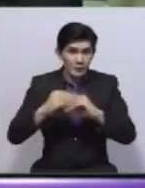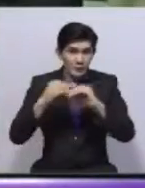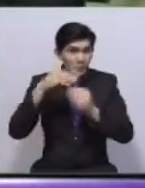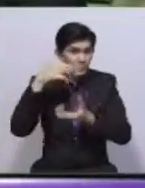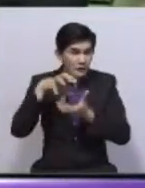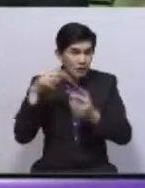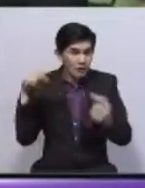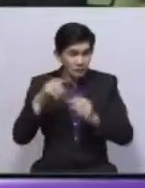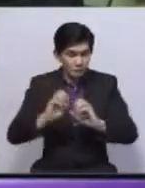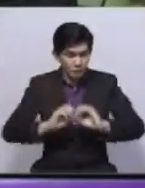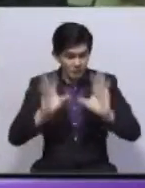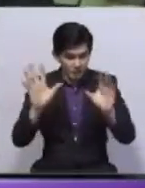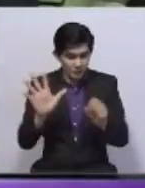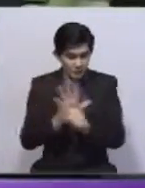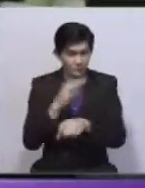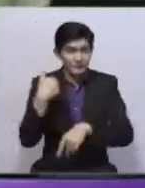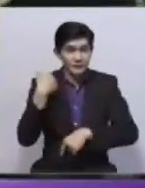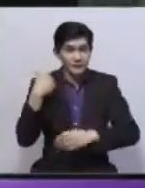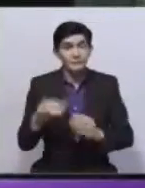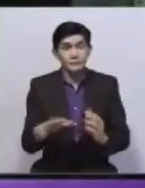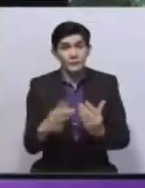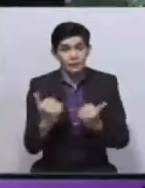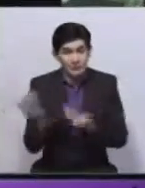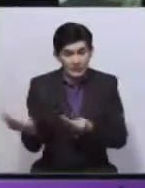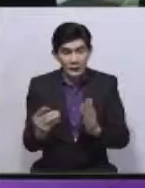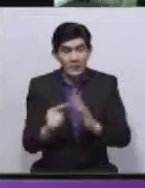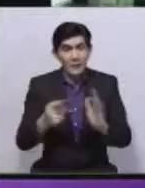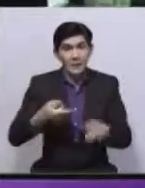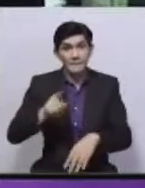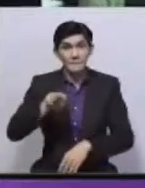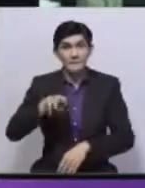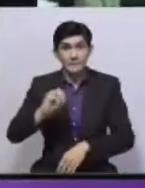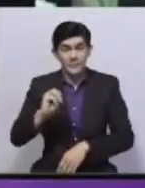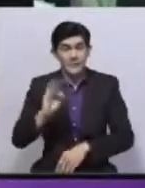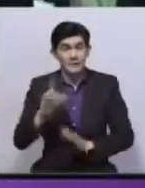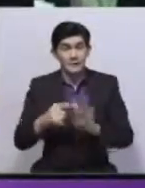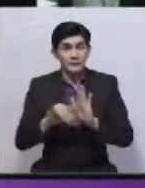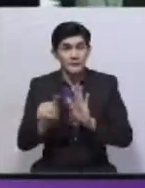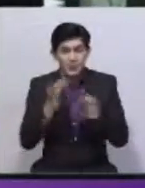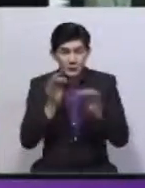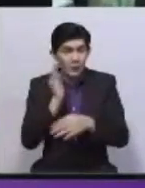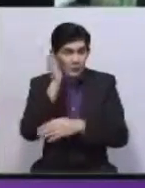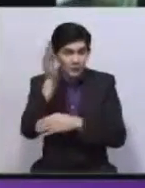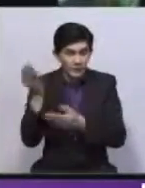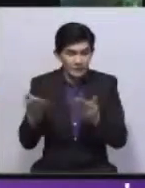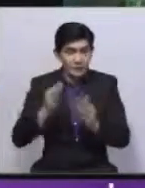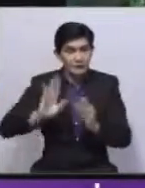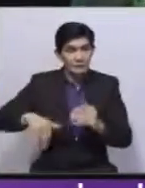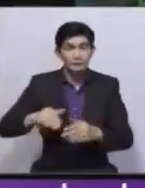พื่อให้สำนวนมีความครอบคลุมและครบถ้วนก่อนจะเชิญนายเปรมชัยมาให้ปากคำต่อไป